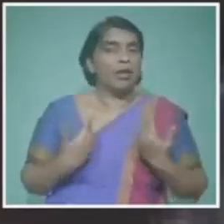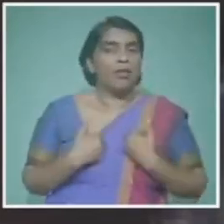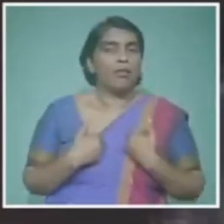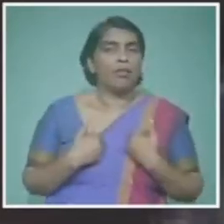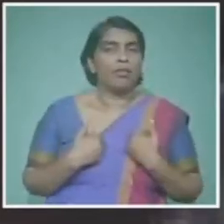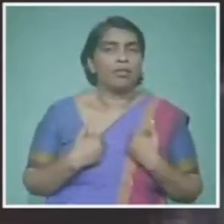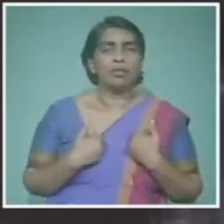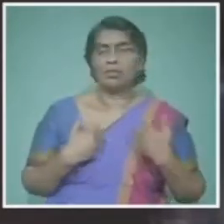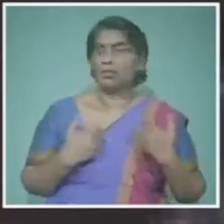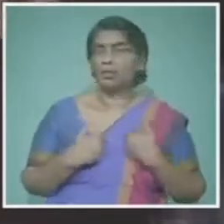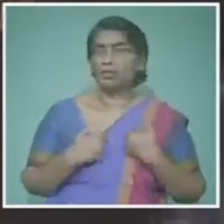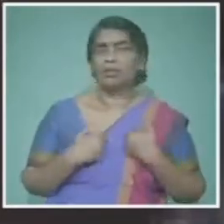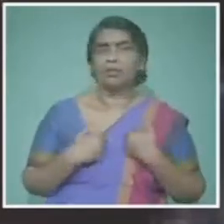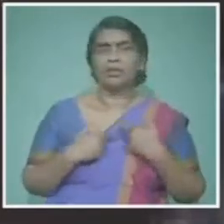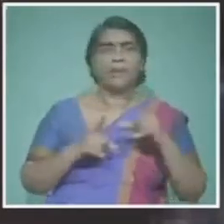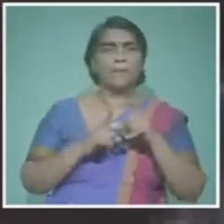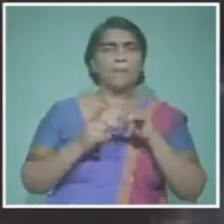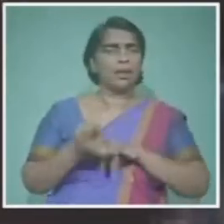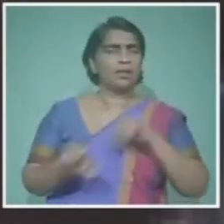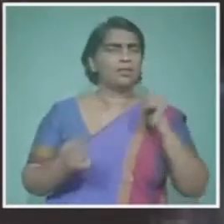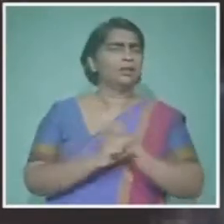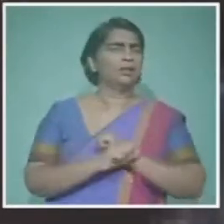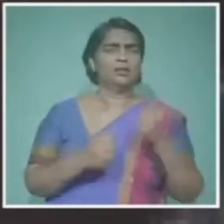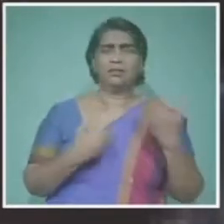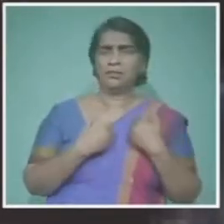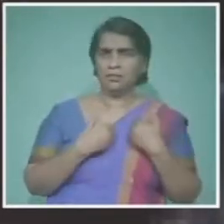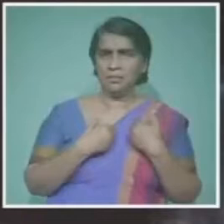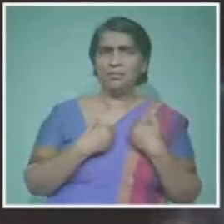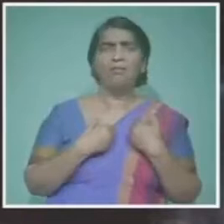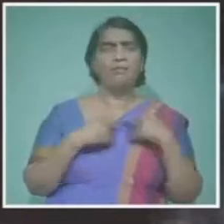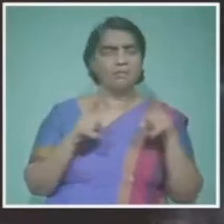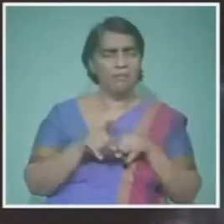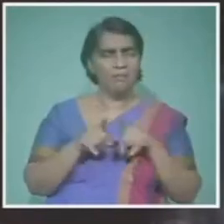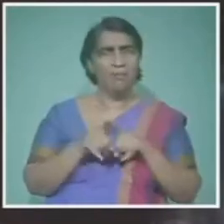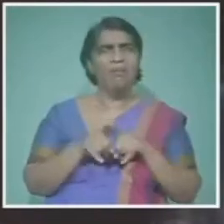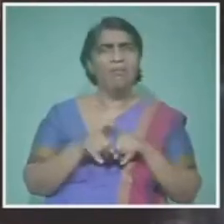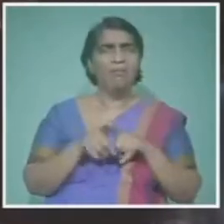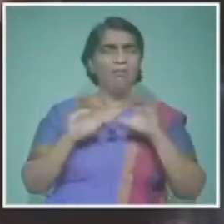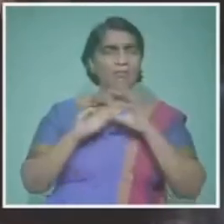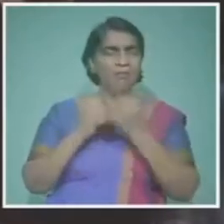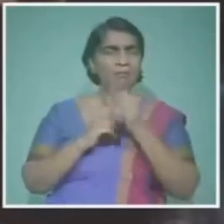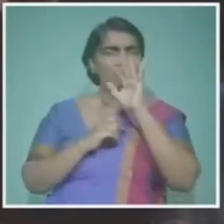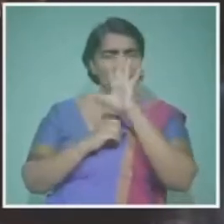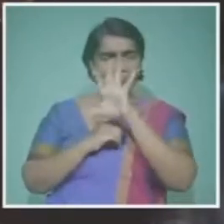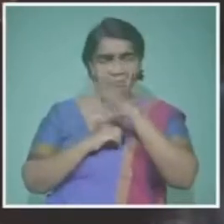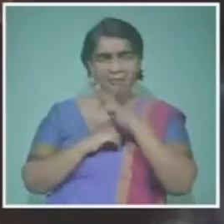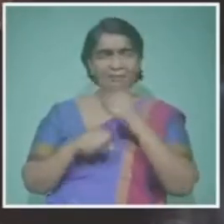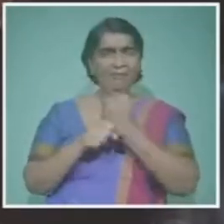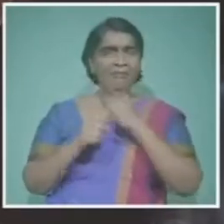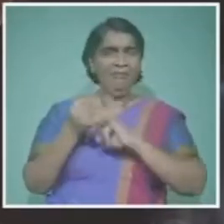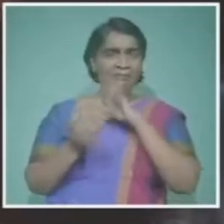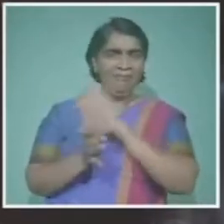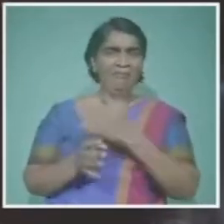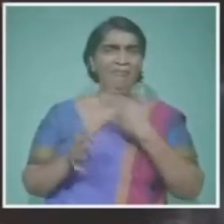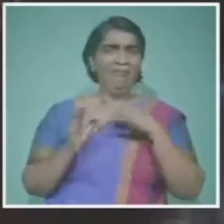තියෙන්නේ අපිට ගසත් කරපු පාලේ කාර්යාලය ලැබෙන්නේ නැහැ අනිත් තැන් වල පල් 500කට ග්‍රාම සේවක කොටස තියෙන කොට